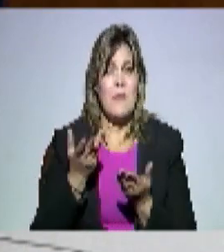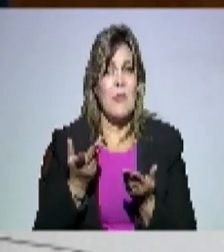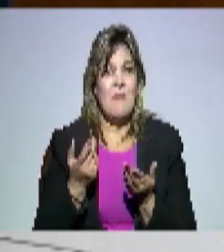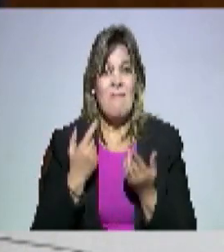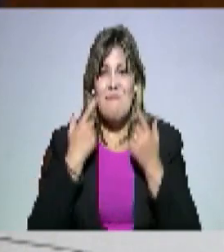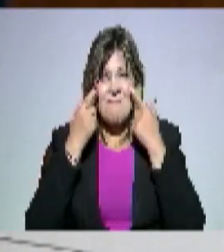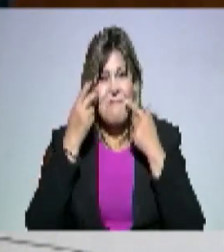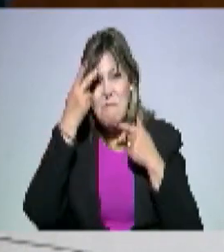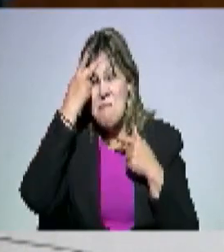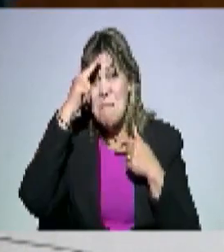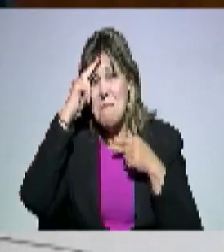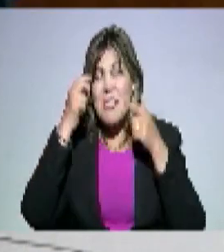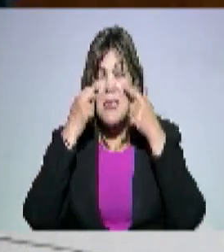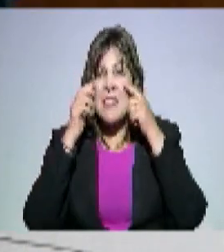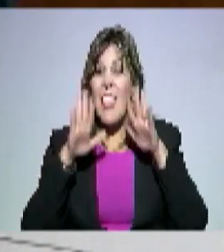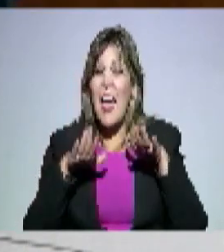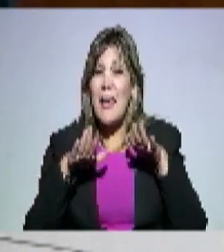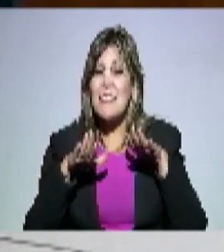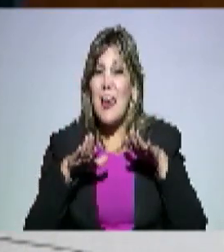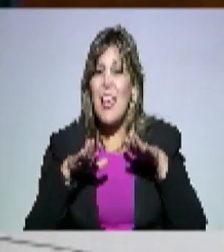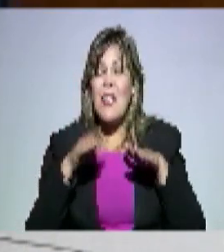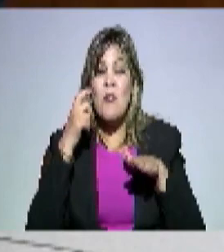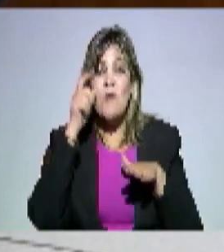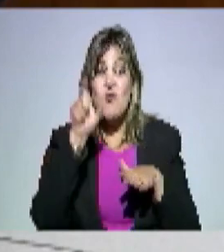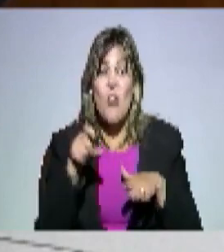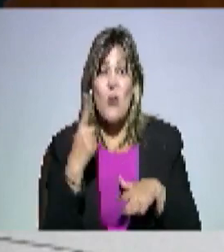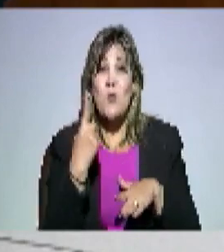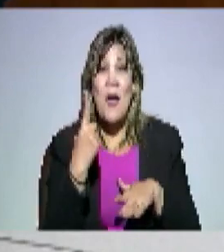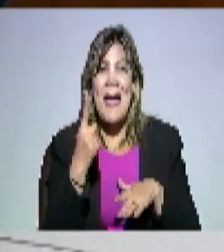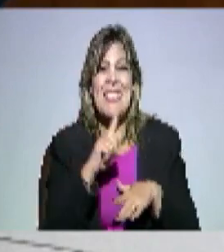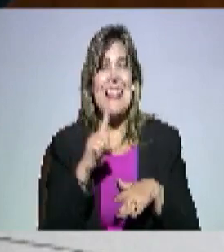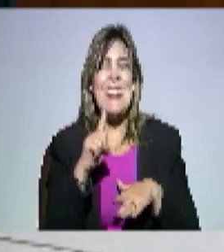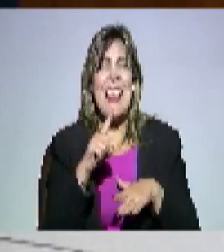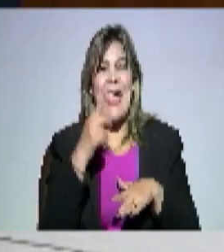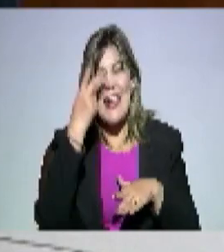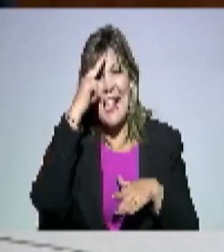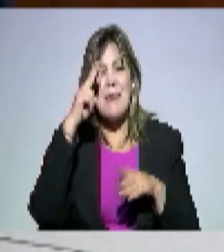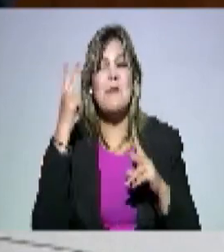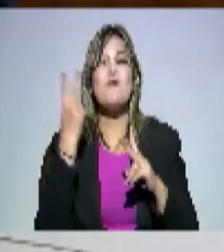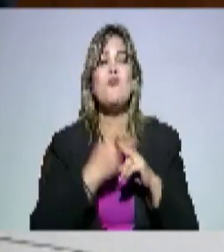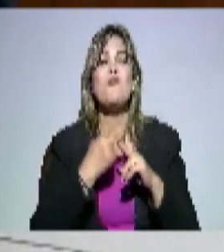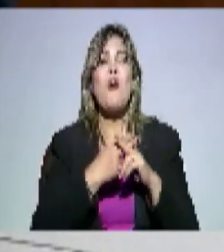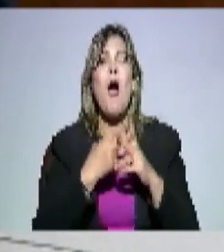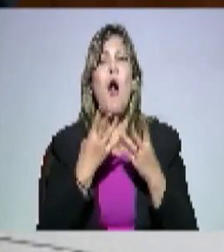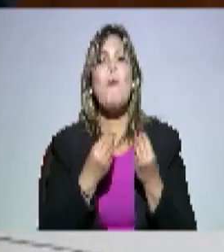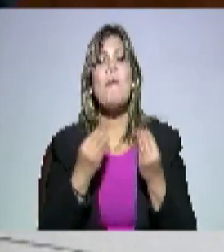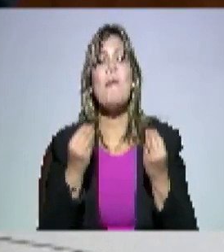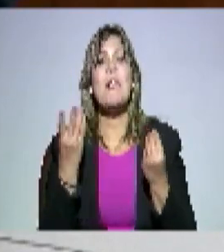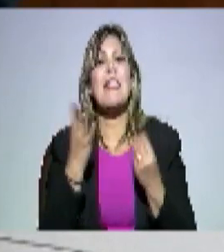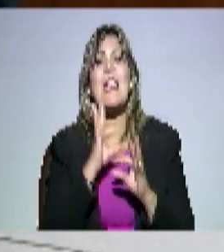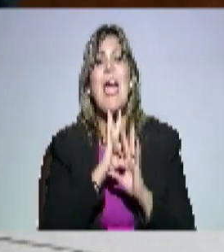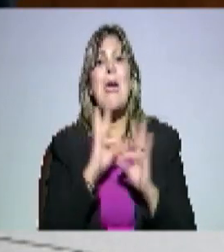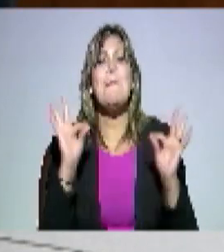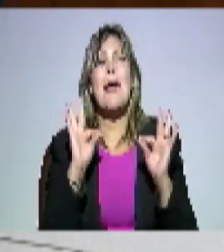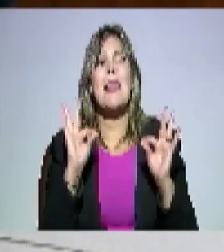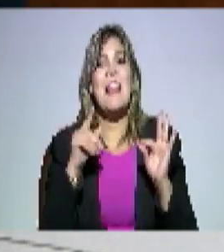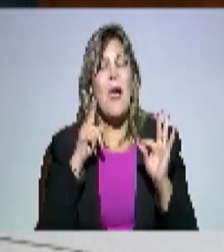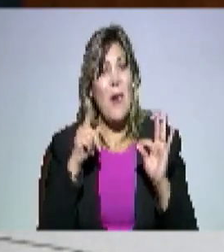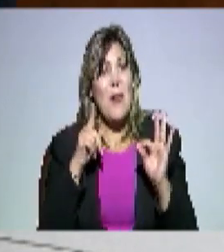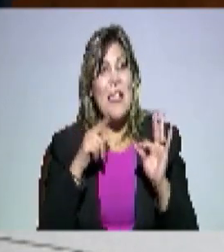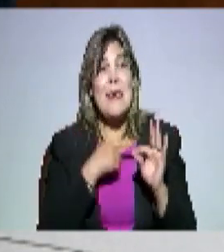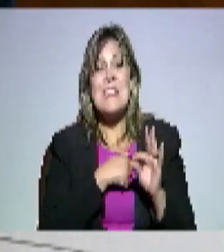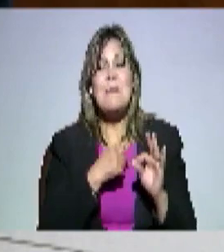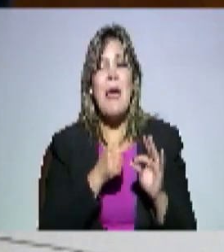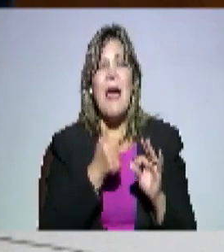عاشها انا مش هديكم اسم شخص لا ده انا هديكم اسم شعب شعب بحاله بتاع مدينه كامله اسمها